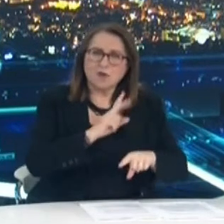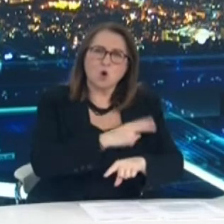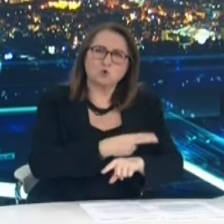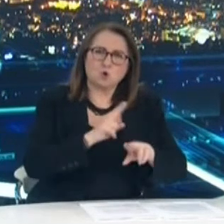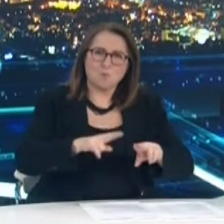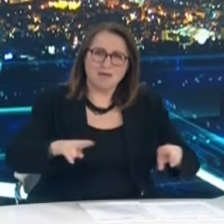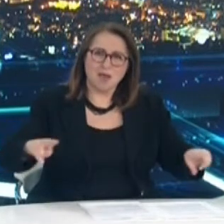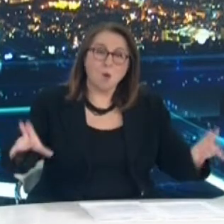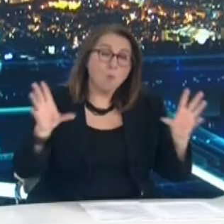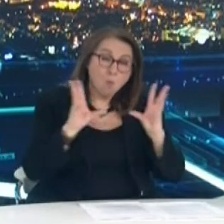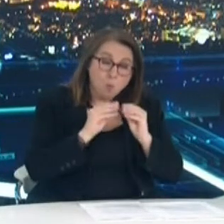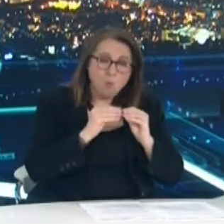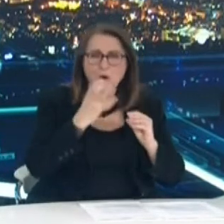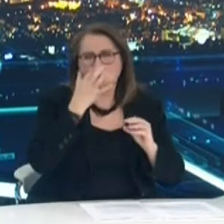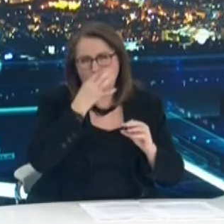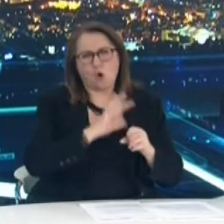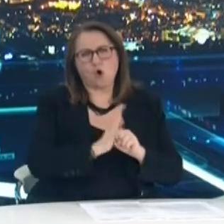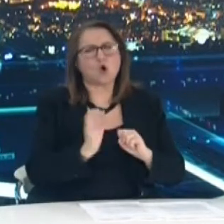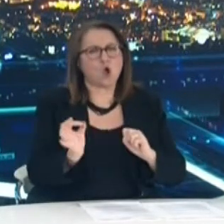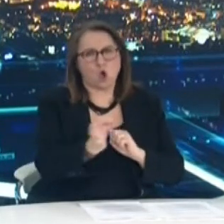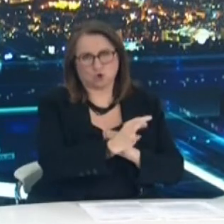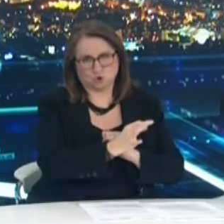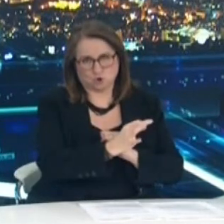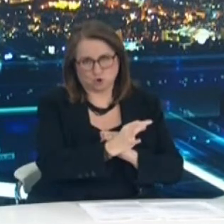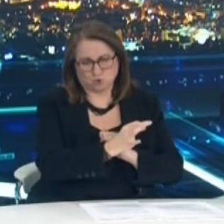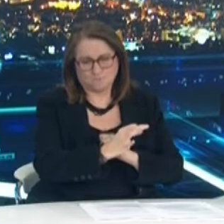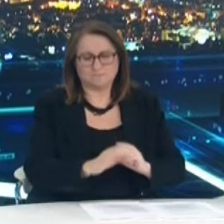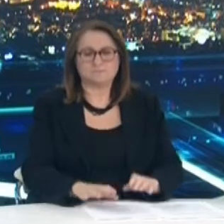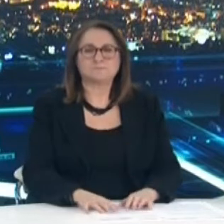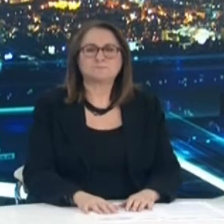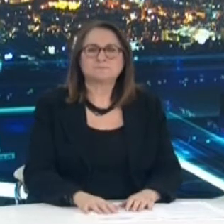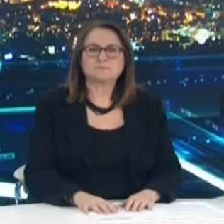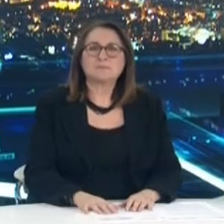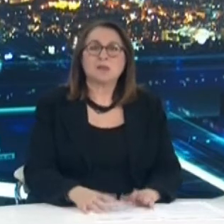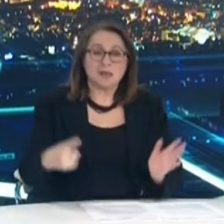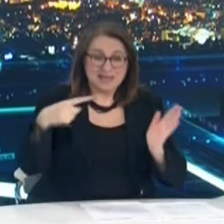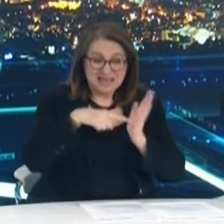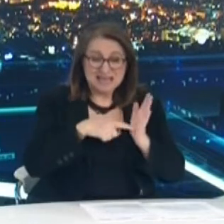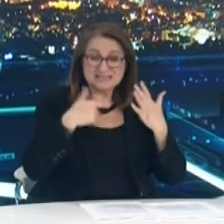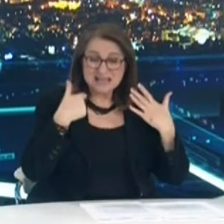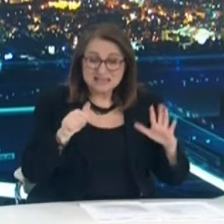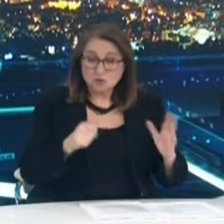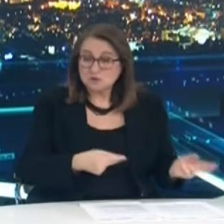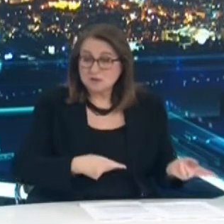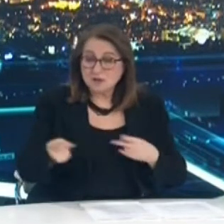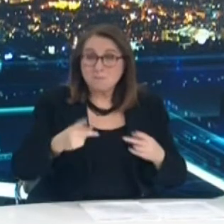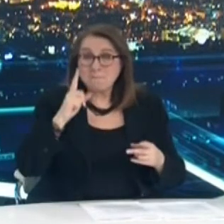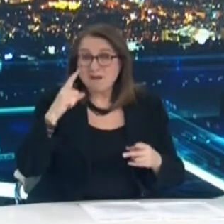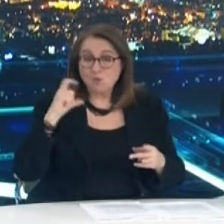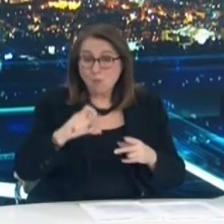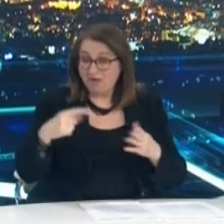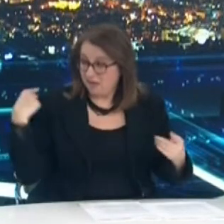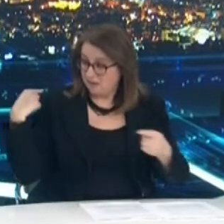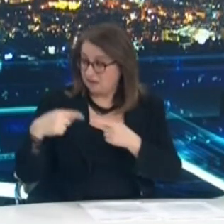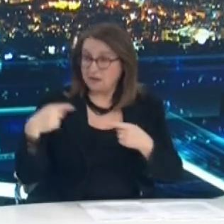Μόνο στην Αττική, συνολικά στην πρώτη και δεύτερη υγειονομική περιφέρεια, έγιναν 1.600 εισαγωγές μέσα στην τελευταία εβδομάδα.